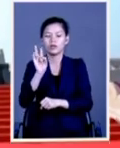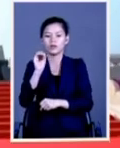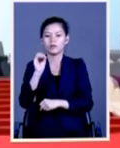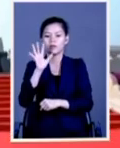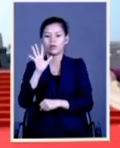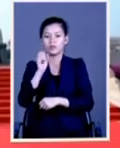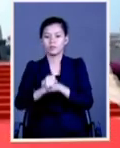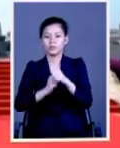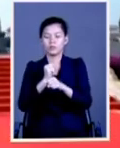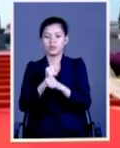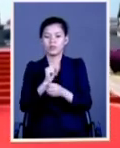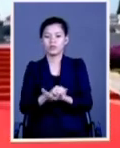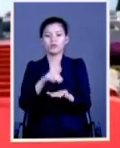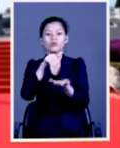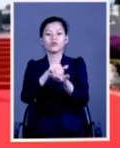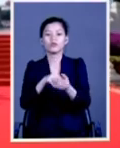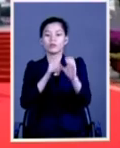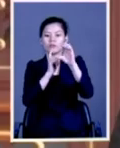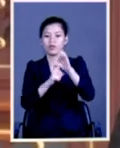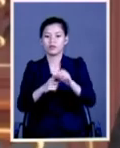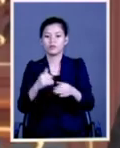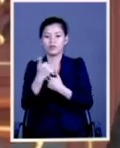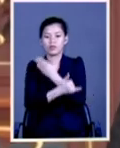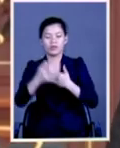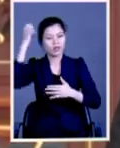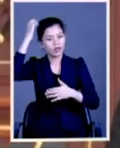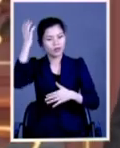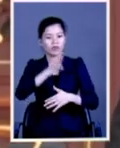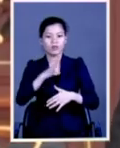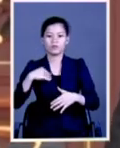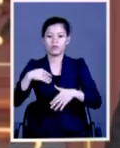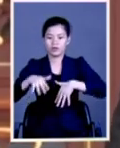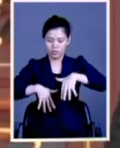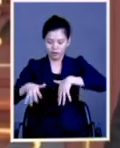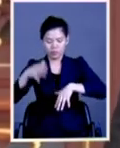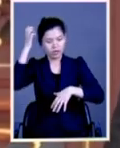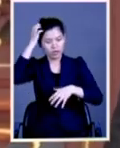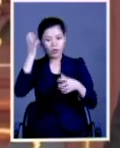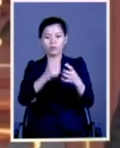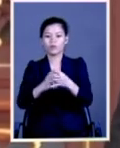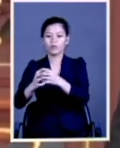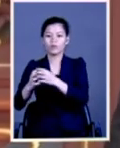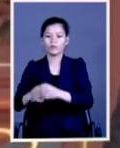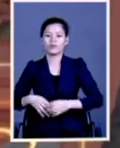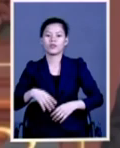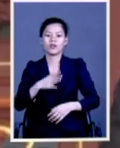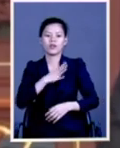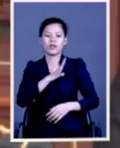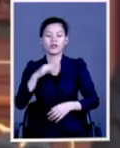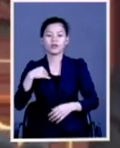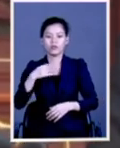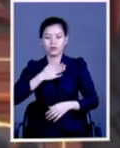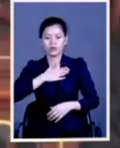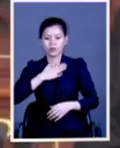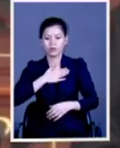ศูนย์กลางภาคประชาชนปฏิวัติลาวและประชาชนลาวบรรดาเผ่าก็คือในนามส่วนตัวข้าพเจ้าขอทรงค